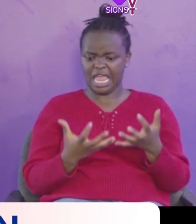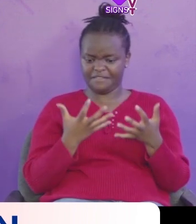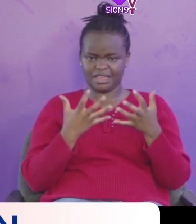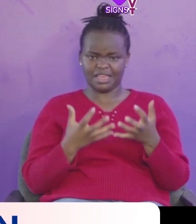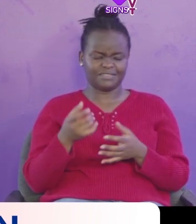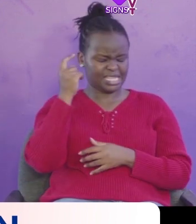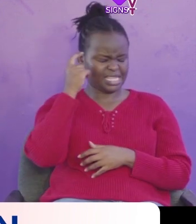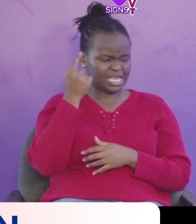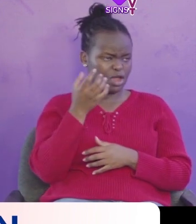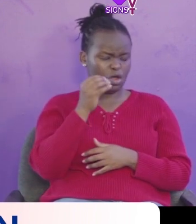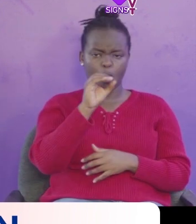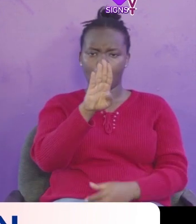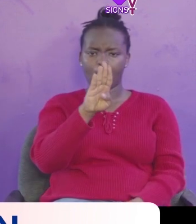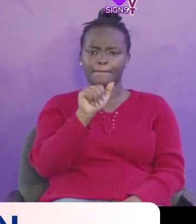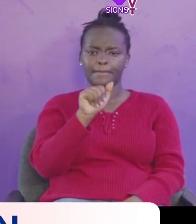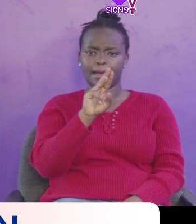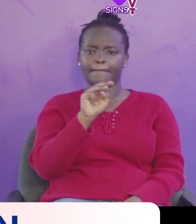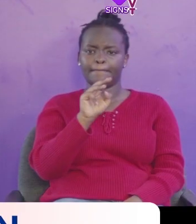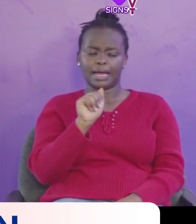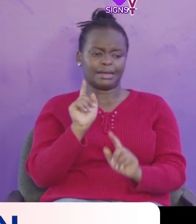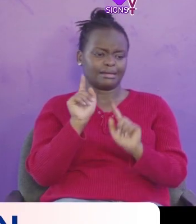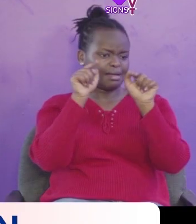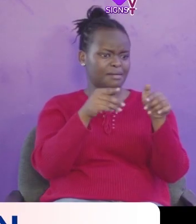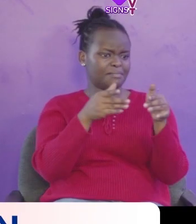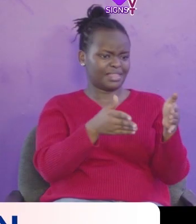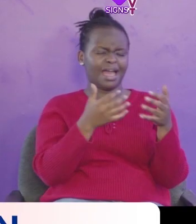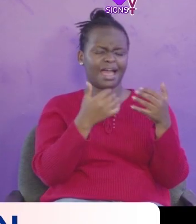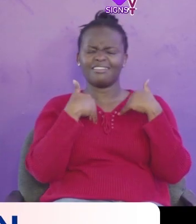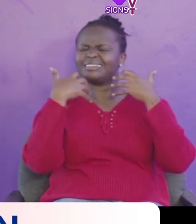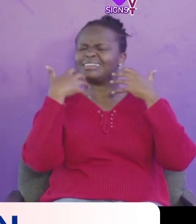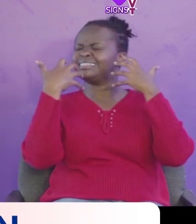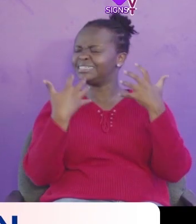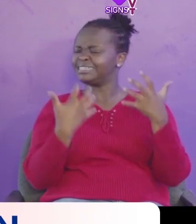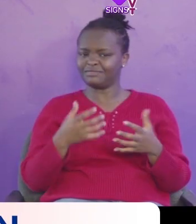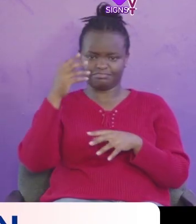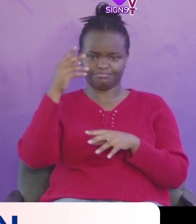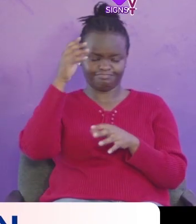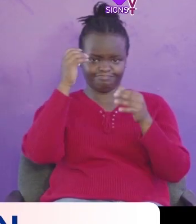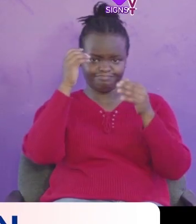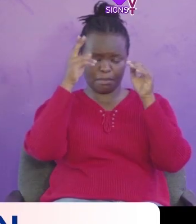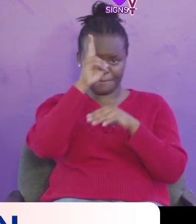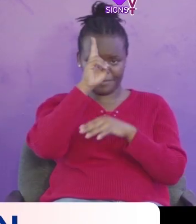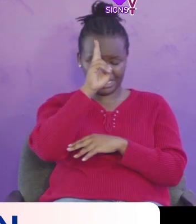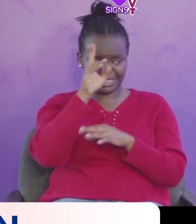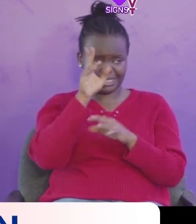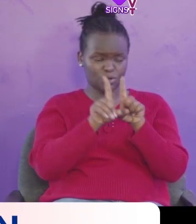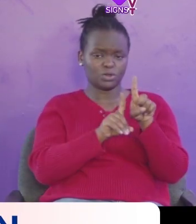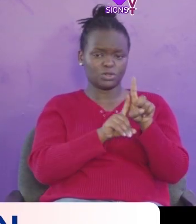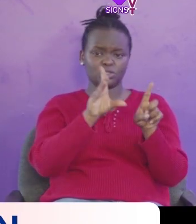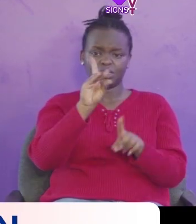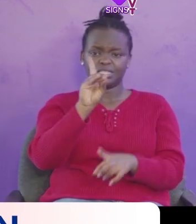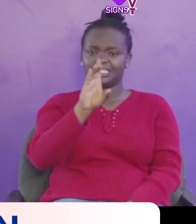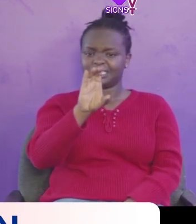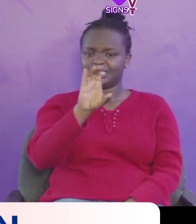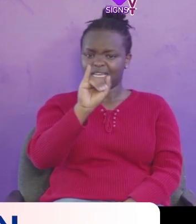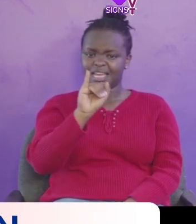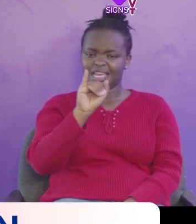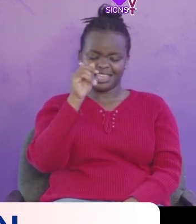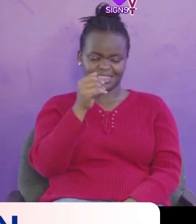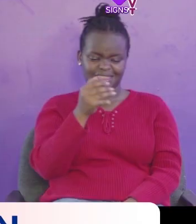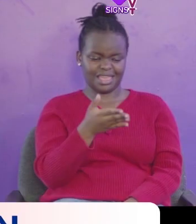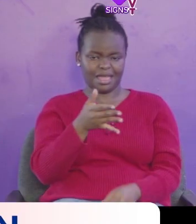na pia Obama anakaa. Kulikuwa na heavy presence of police. Paka kulikuwa na ma DCI wenye wamejipinwa, wamevaa mask